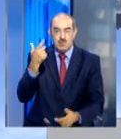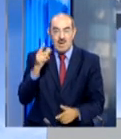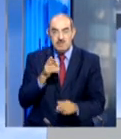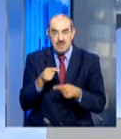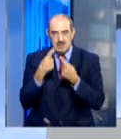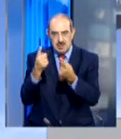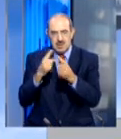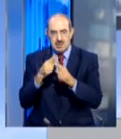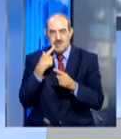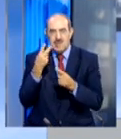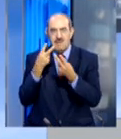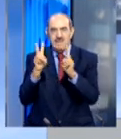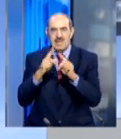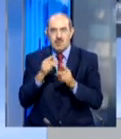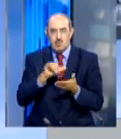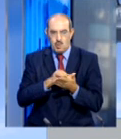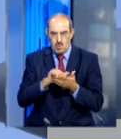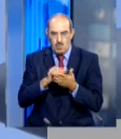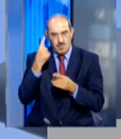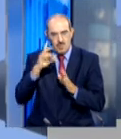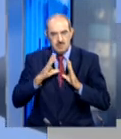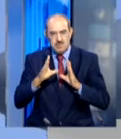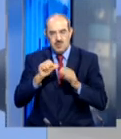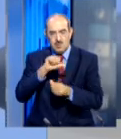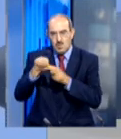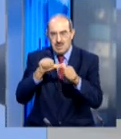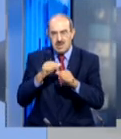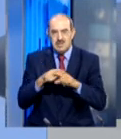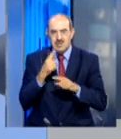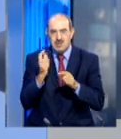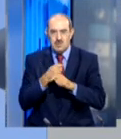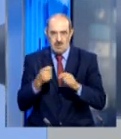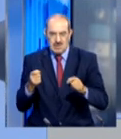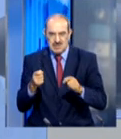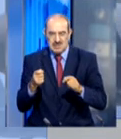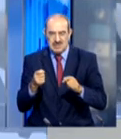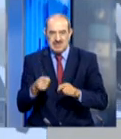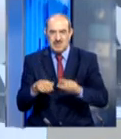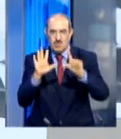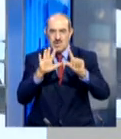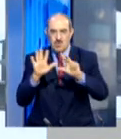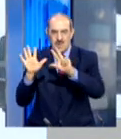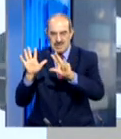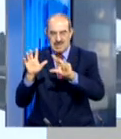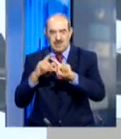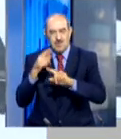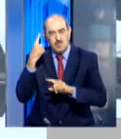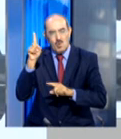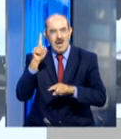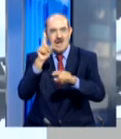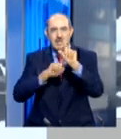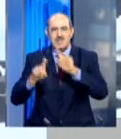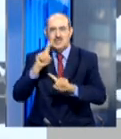التوجه نحو مدينة نيويورك للمشاركة في أشغال الدورة العادية 78 للجمعية